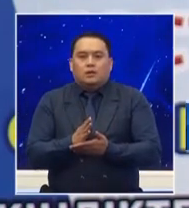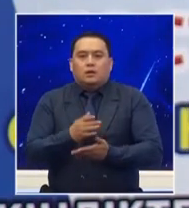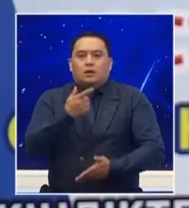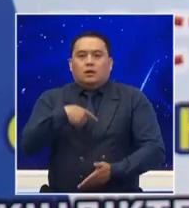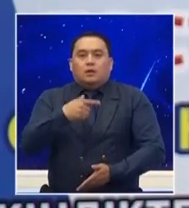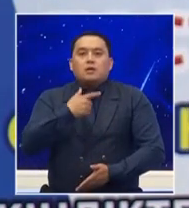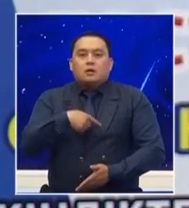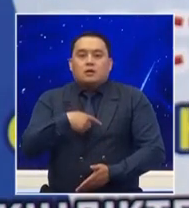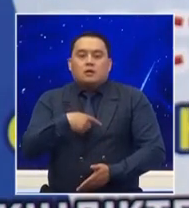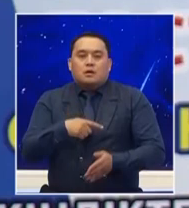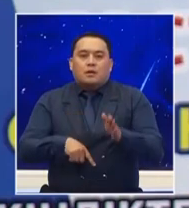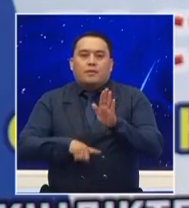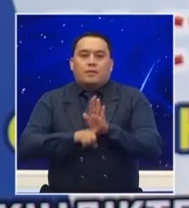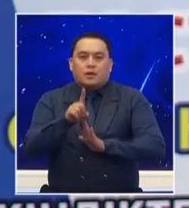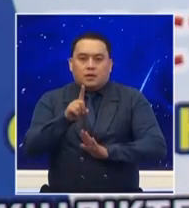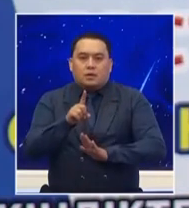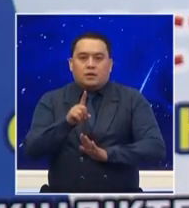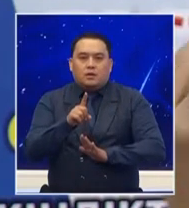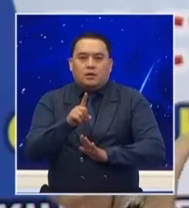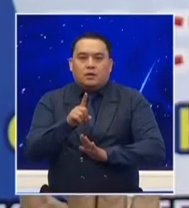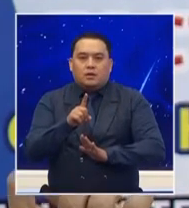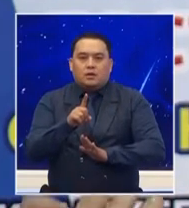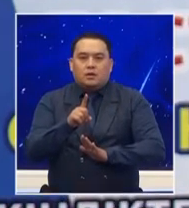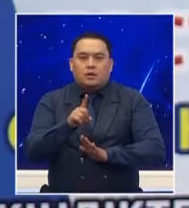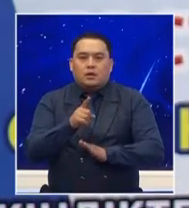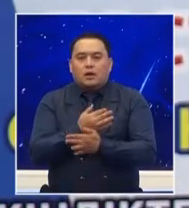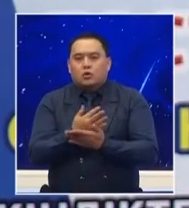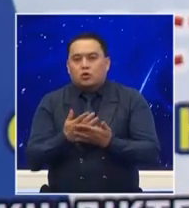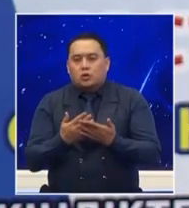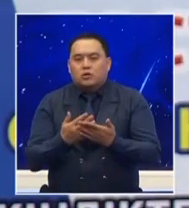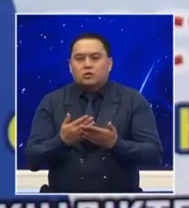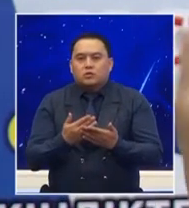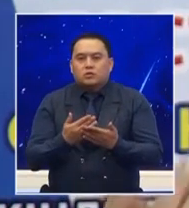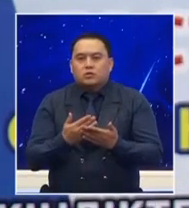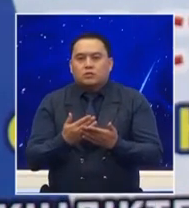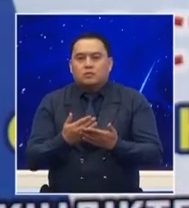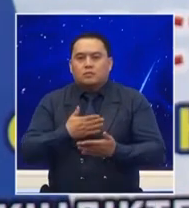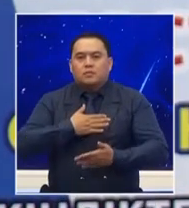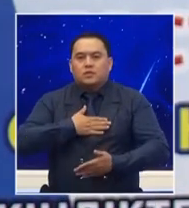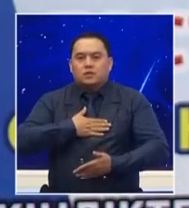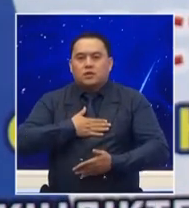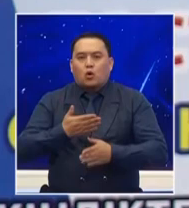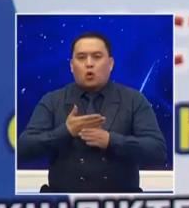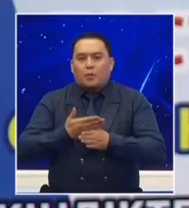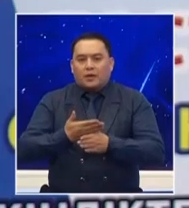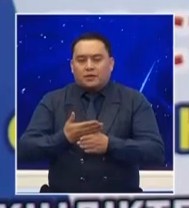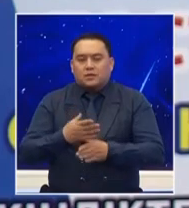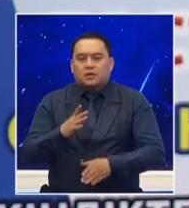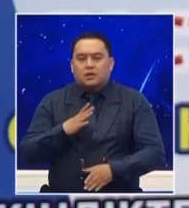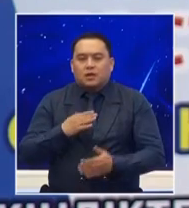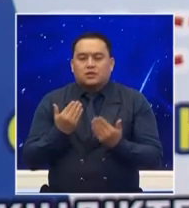өзіміздің ойымызды айтып, арғай не істеу керегімізді көмек сұраймыз. Оксер бізгенді көмектеседі. Қазір